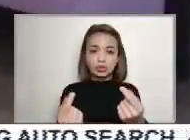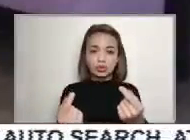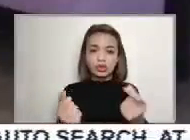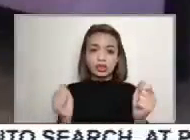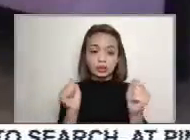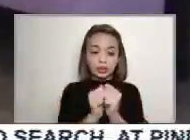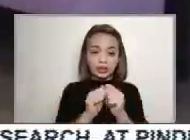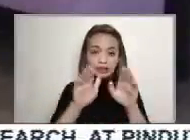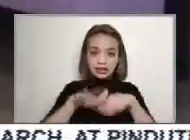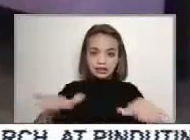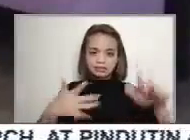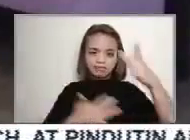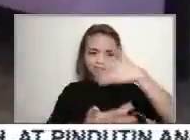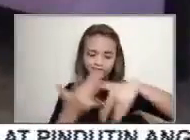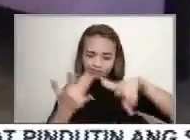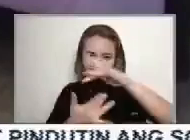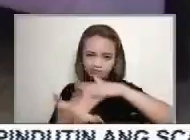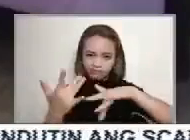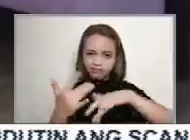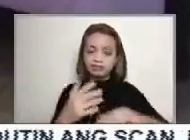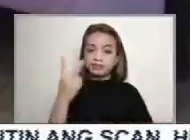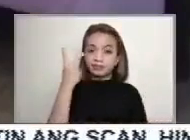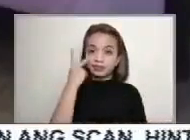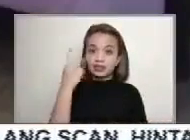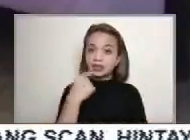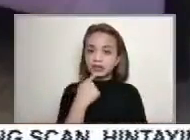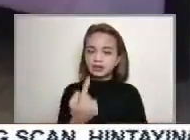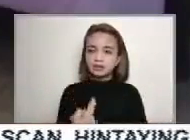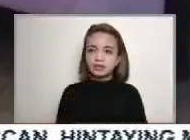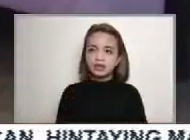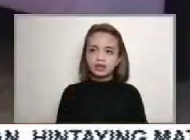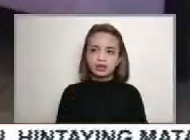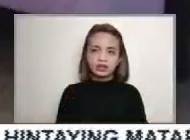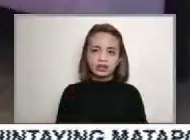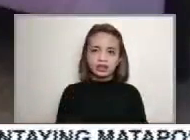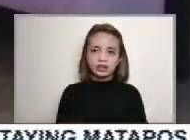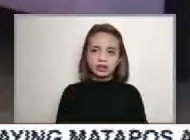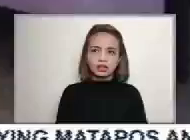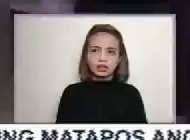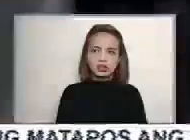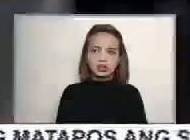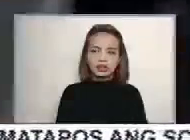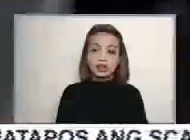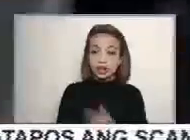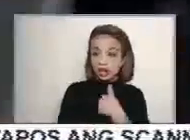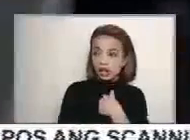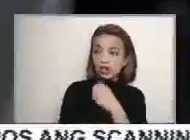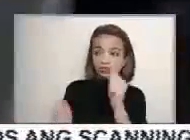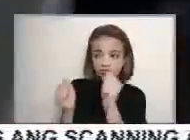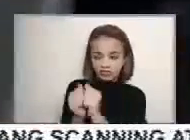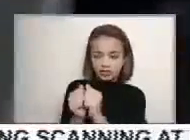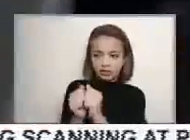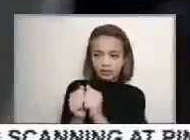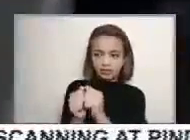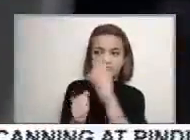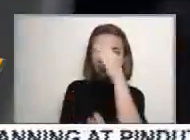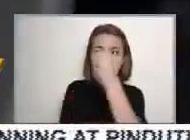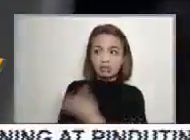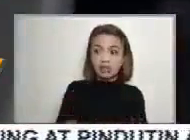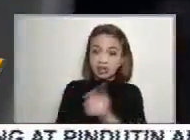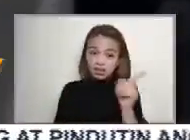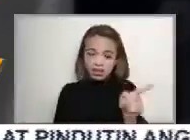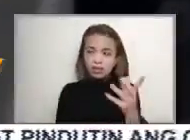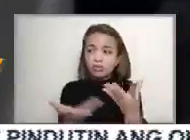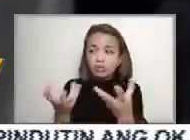Nakaamba na namang tumaas ang presyo ng mga produktong petrolyo sa linggong ito. Ito na ang pang-8 linggo na tataas